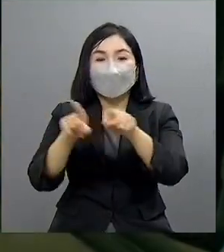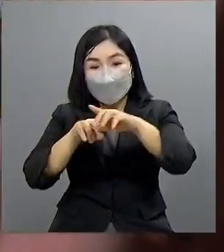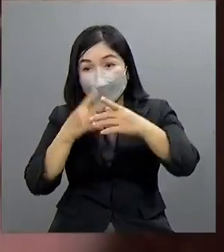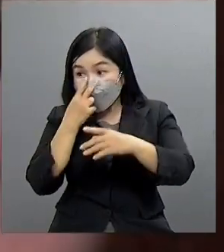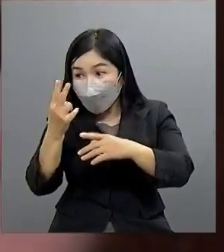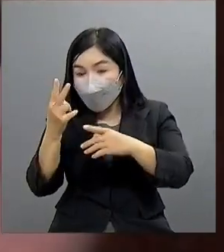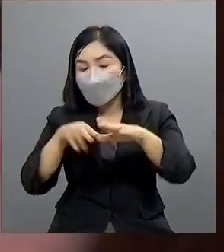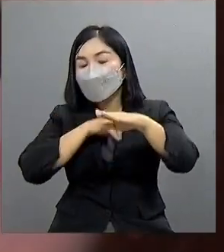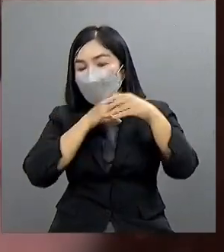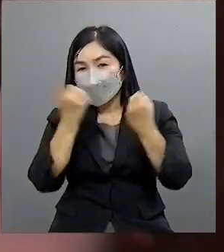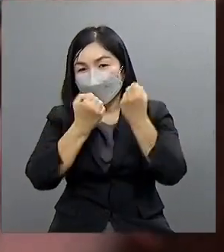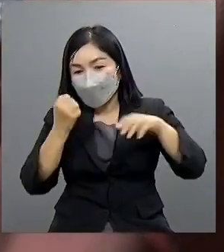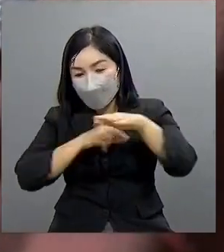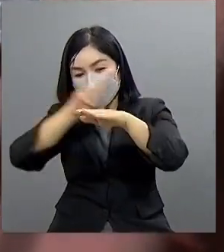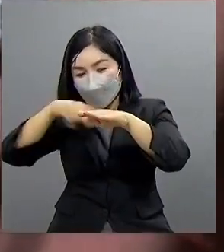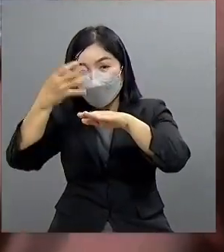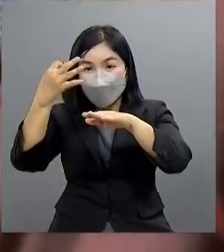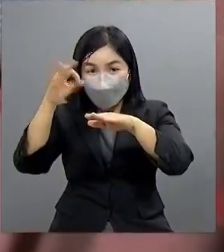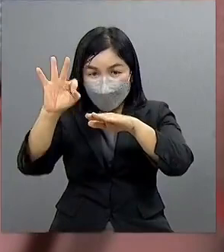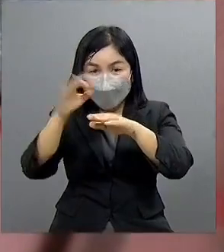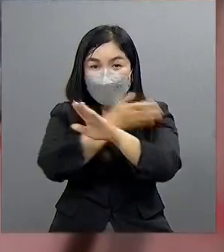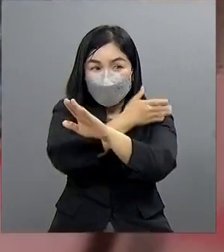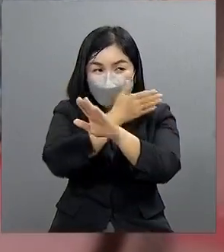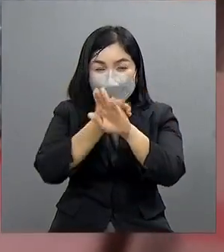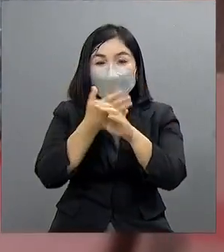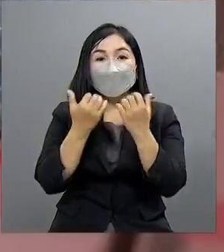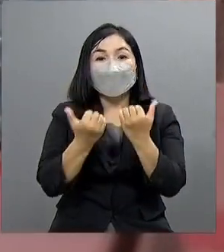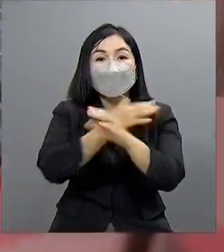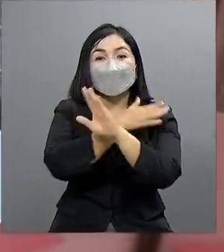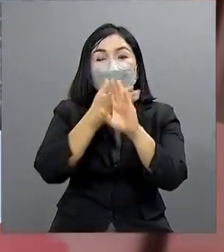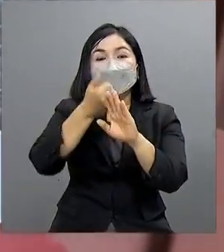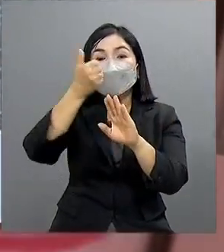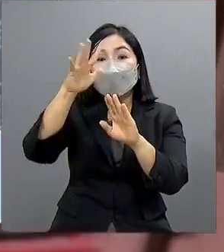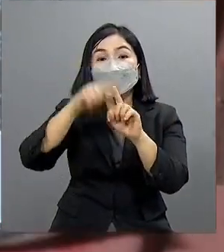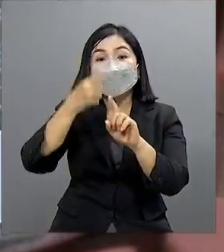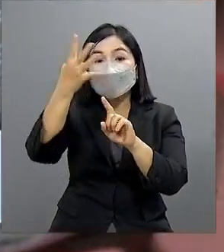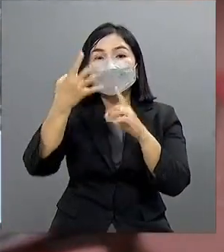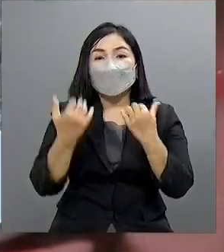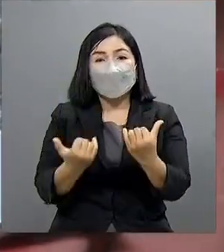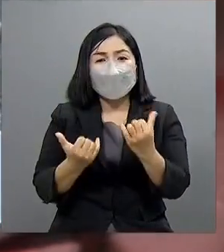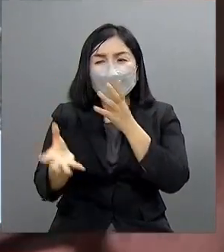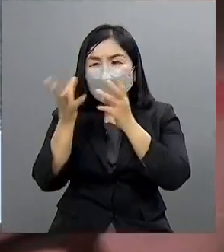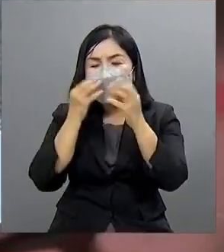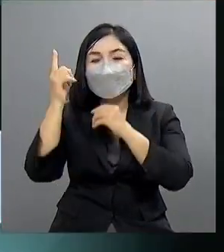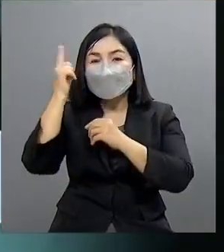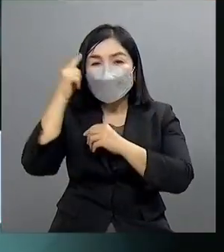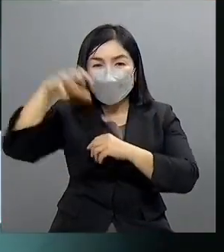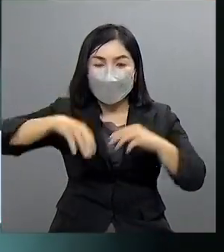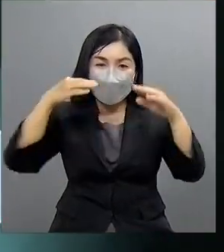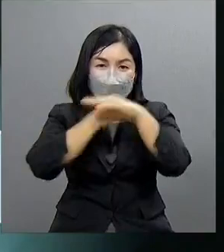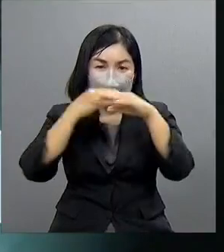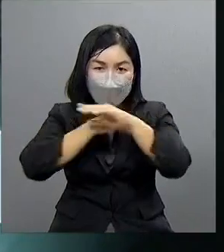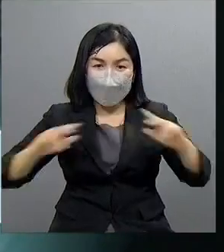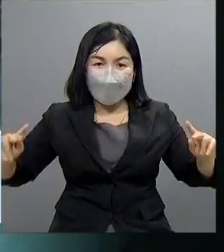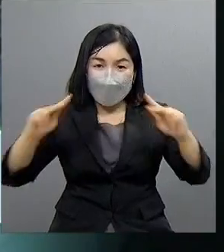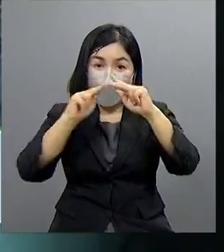ตั้งแต่บัดนี้จนถึงวันที่15เมษายนนี้ครับ และเพื่อให้ประชาชนได้รับข้อมูลข่าวสารจากกรมการขนส่งทางบกกระทรวงคมนาคมนะคะ